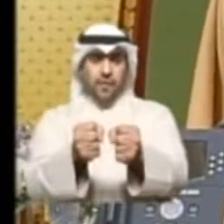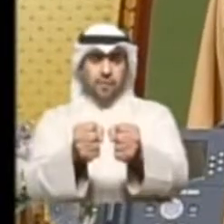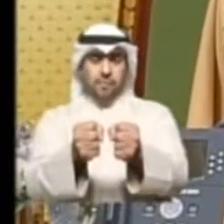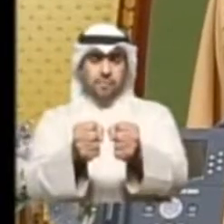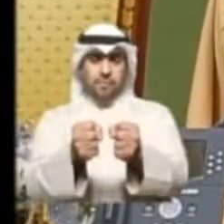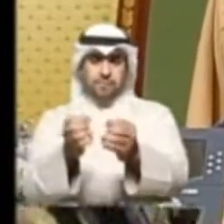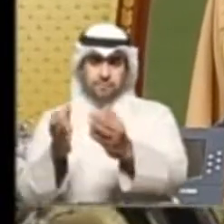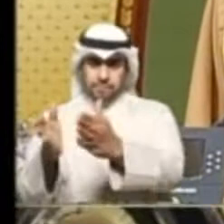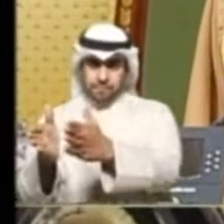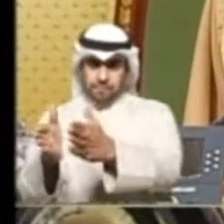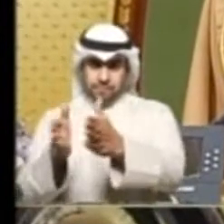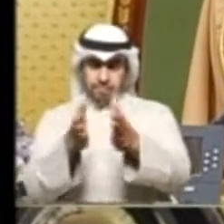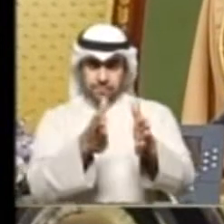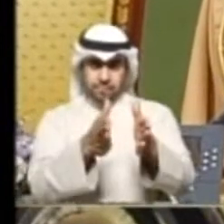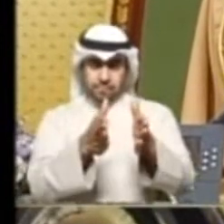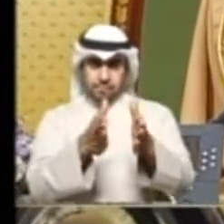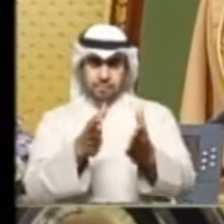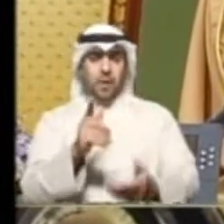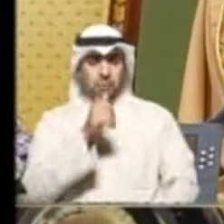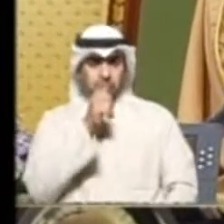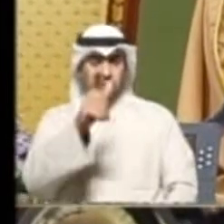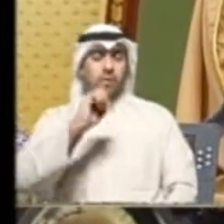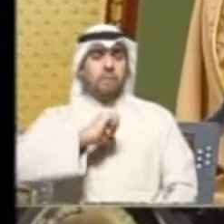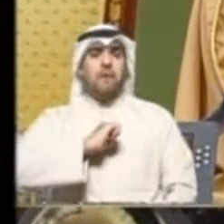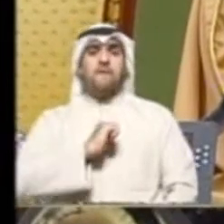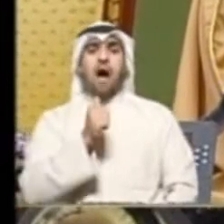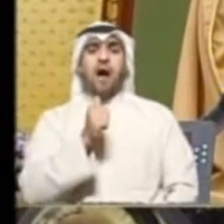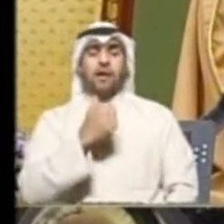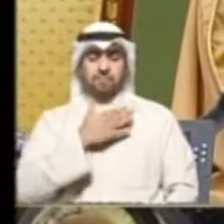أشعر الحقيقة بالفخر